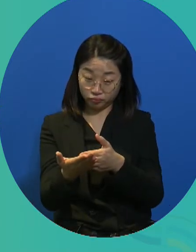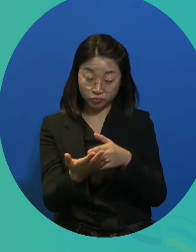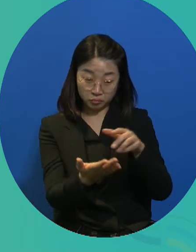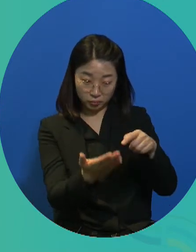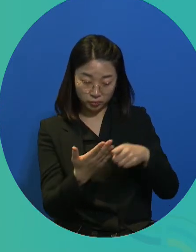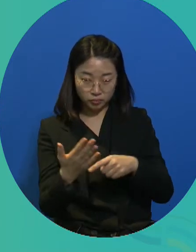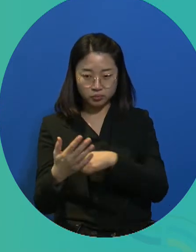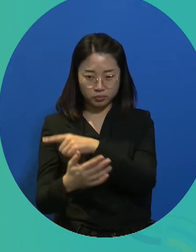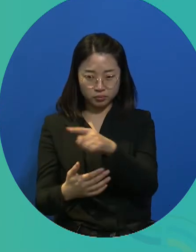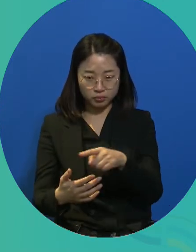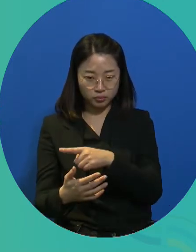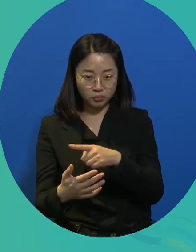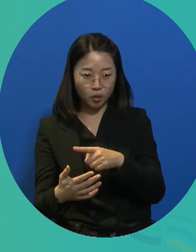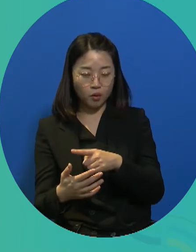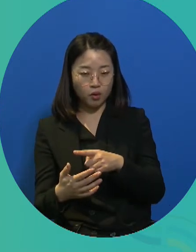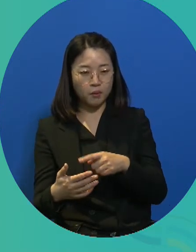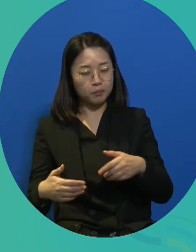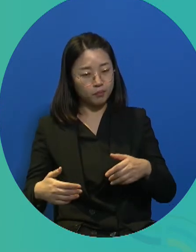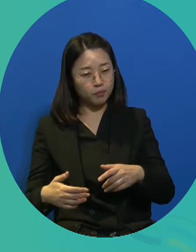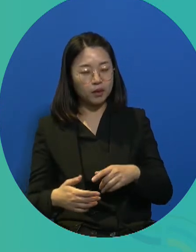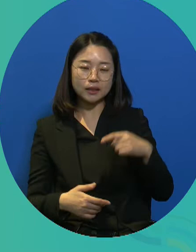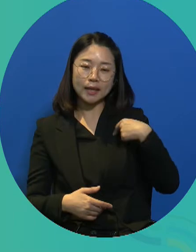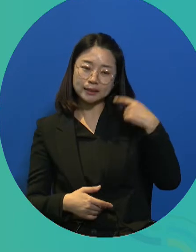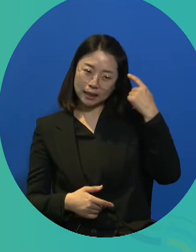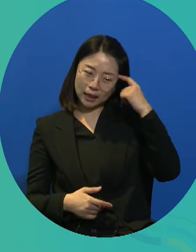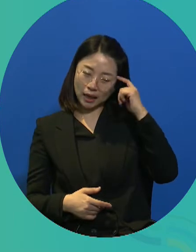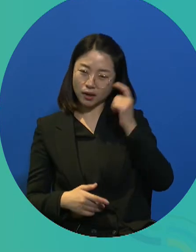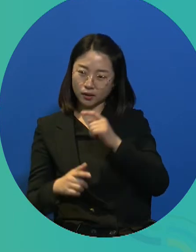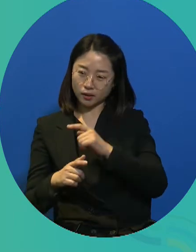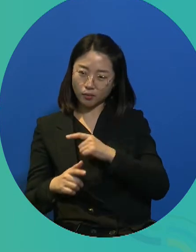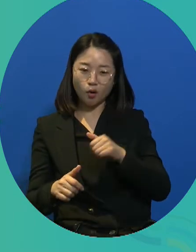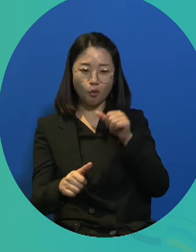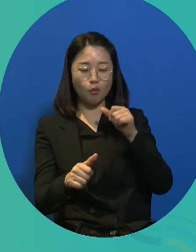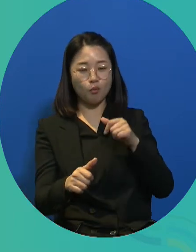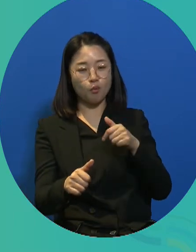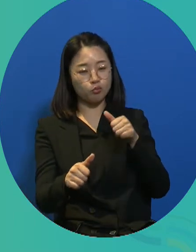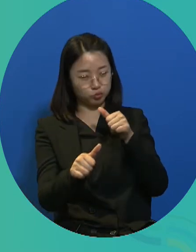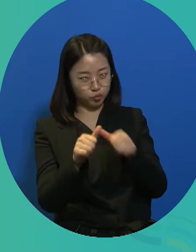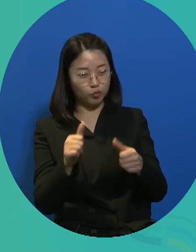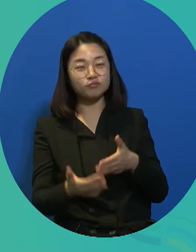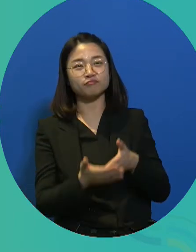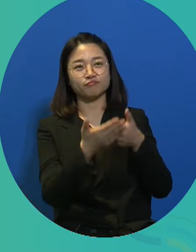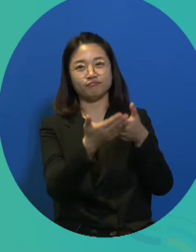대해서 견해와 권고를 제시를 하도록 되어 있습니다.